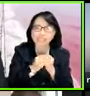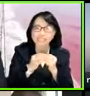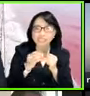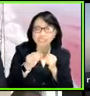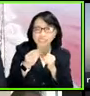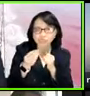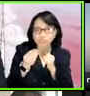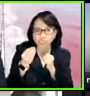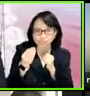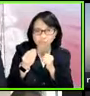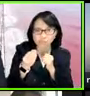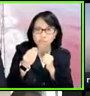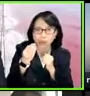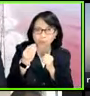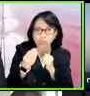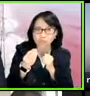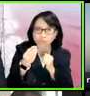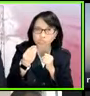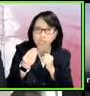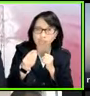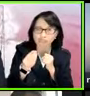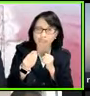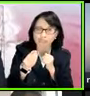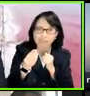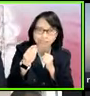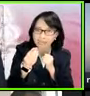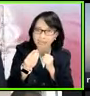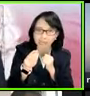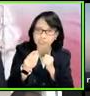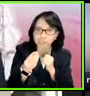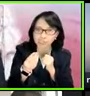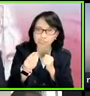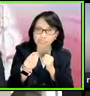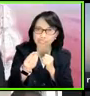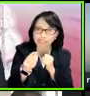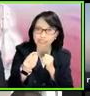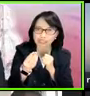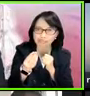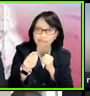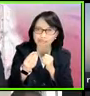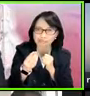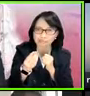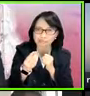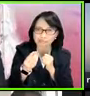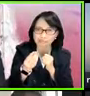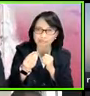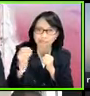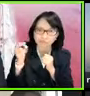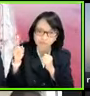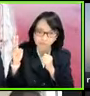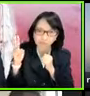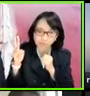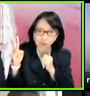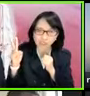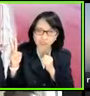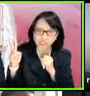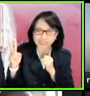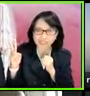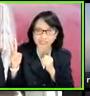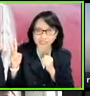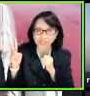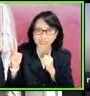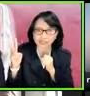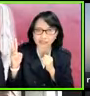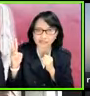rahasia Kristus itu membawa kemuliaan di dalam kehidupan kita dua